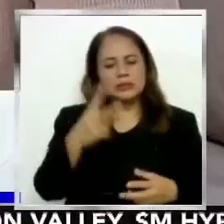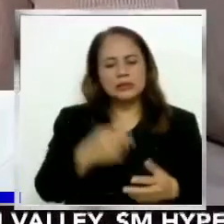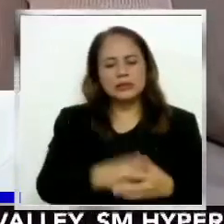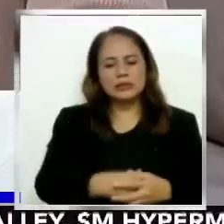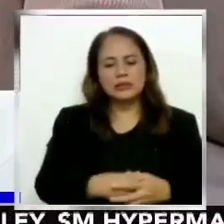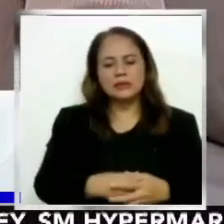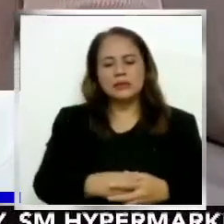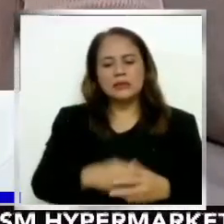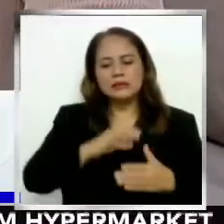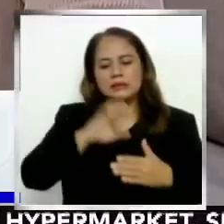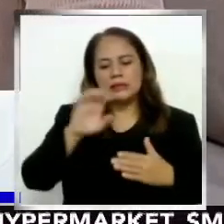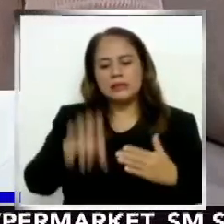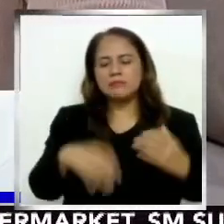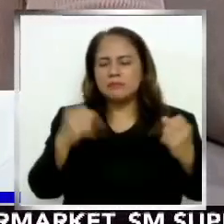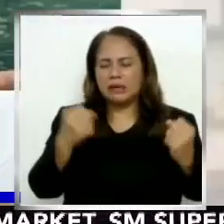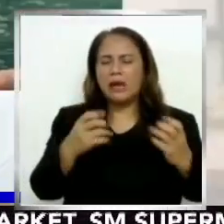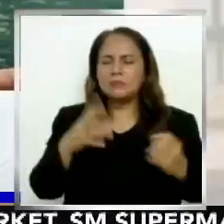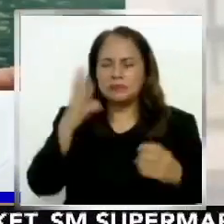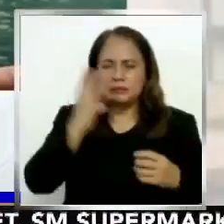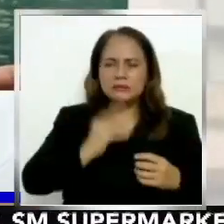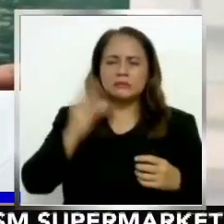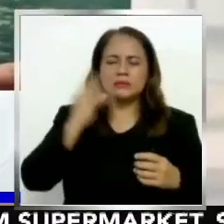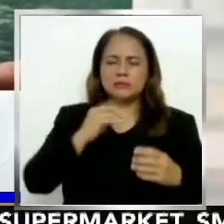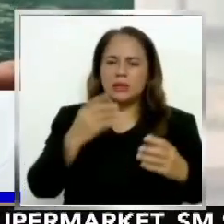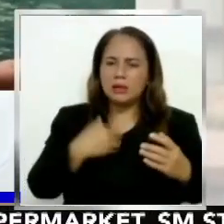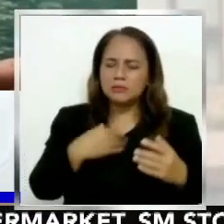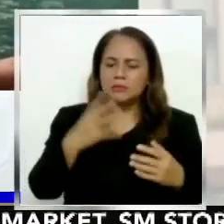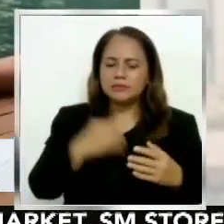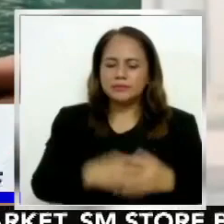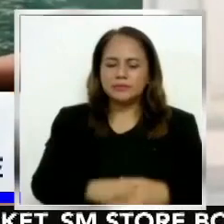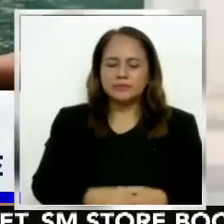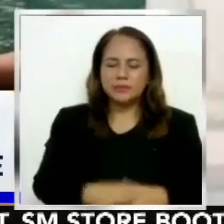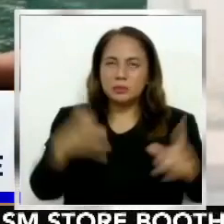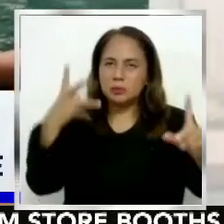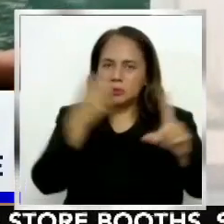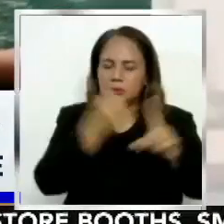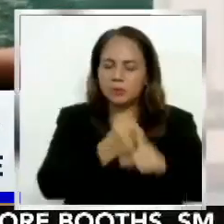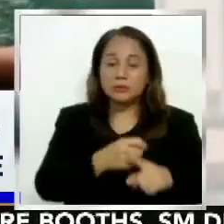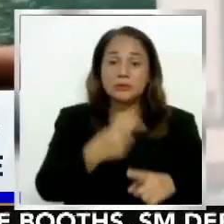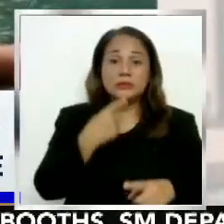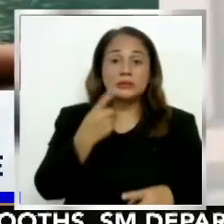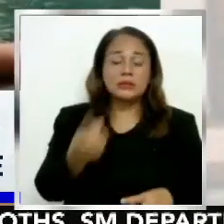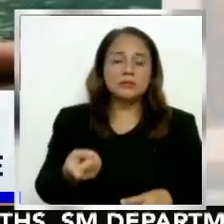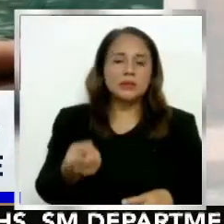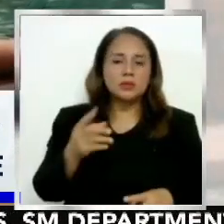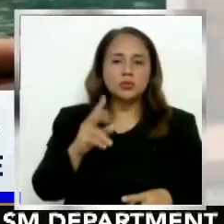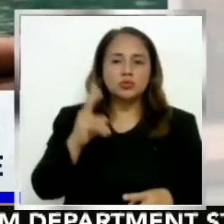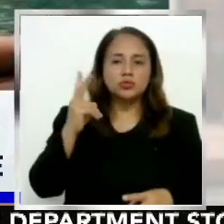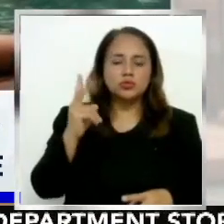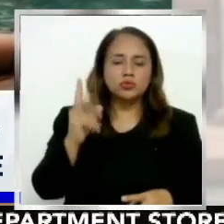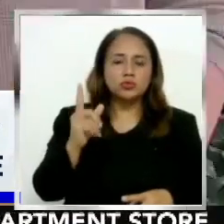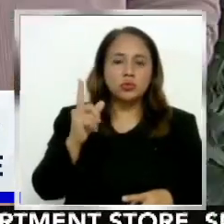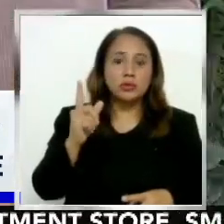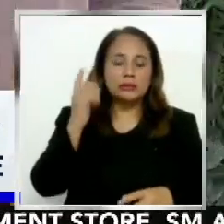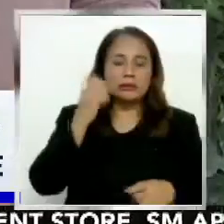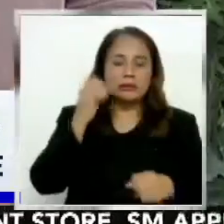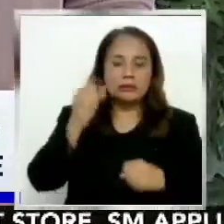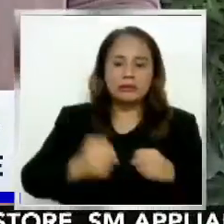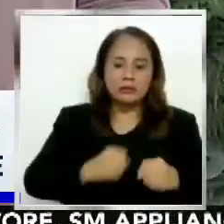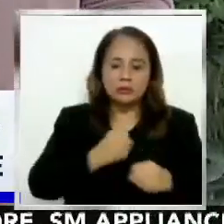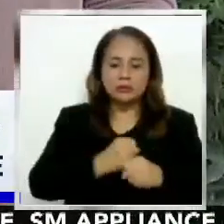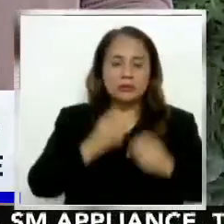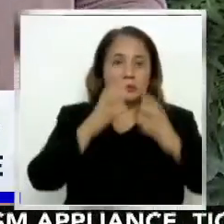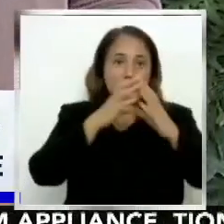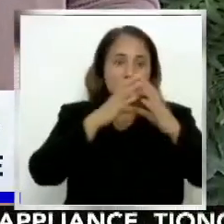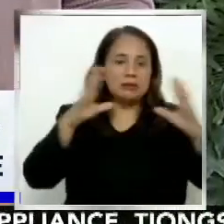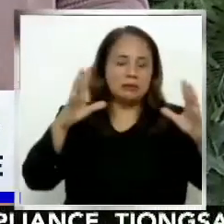daming pinagdaanan para marating ito. Nasabi dati ni Dong na dalawang dekada in the making ang kanilang dream house. Yan daw ay